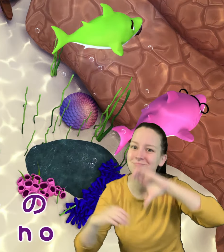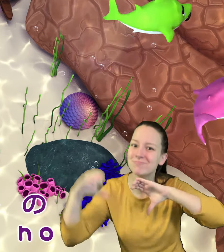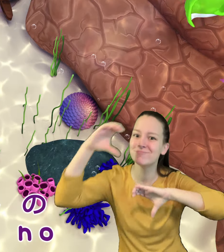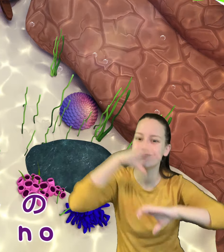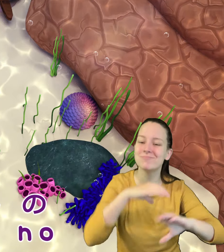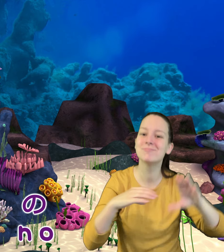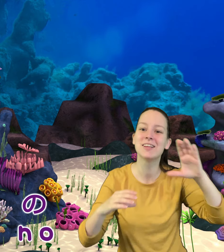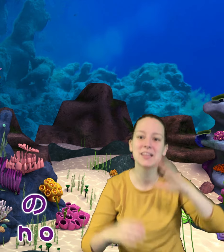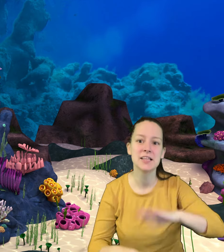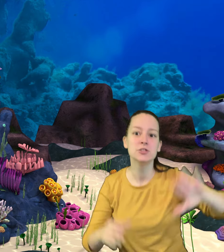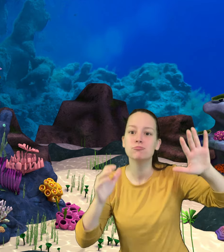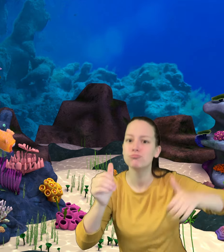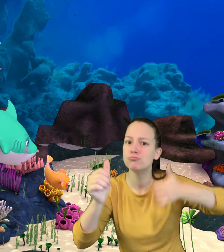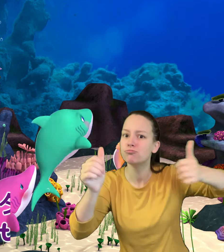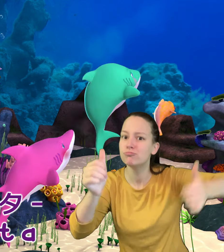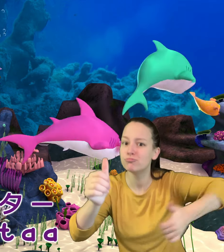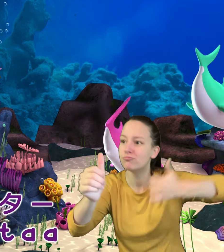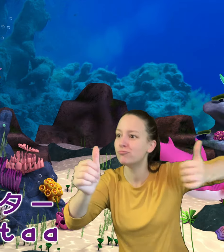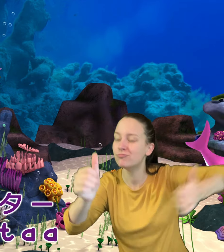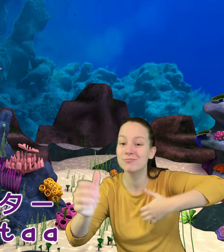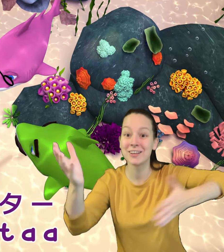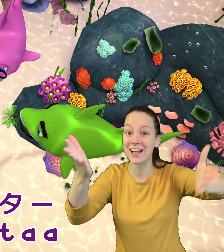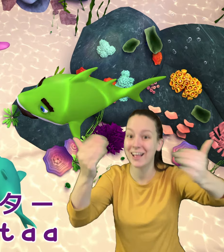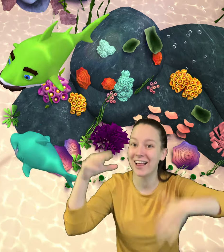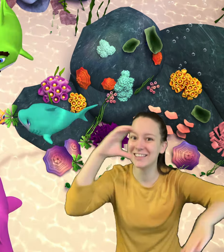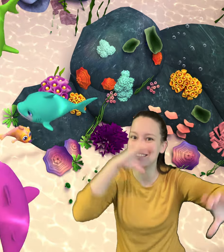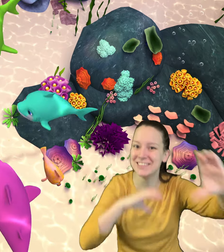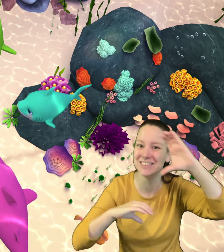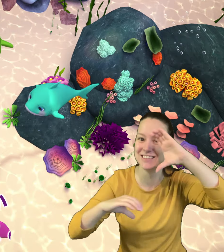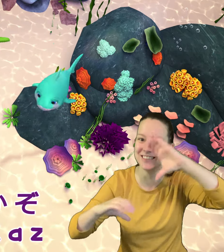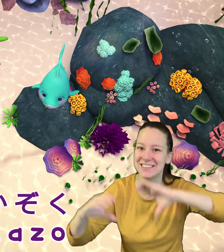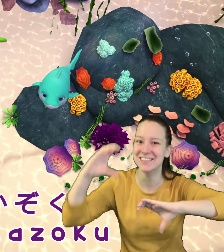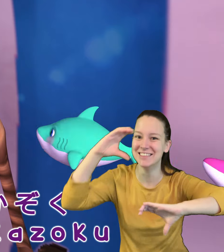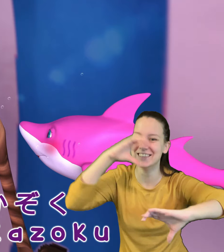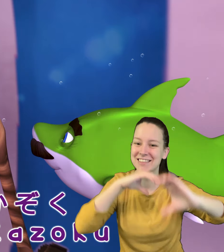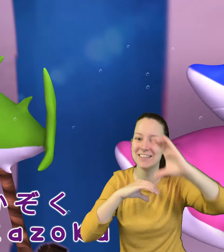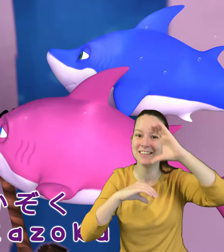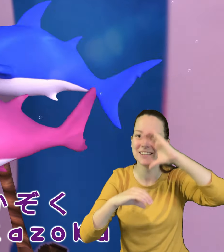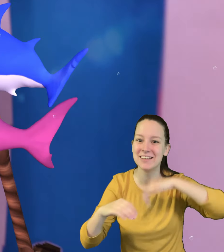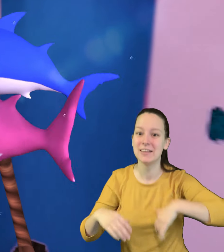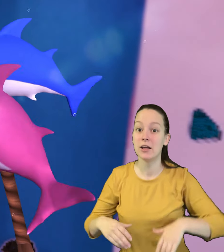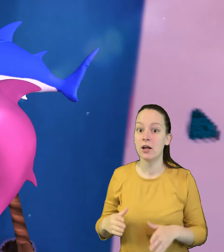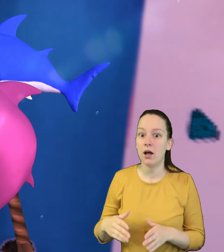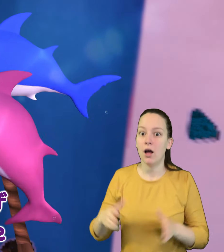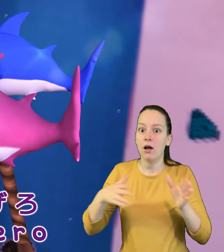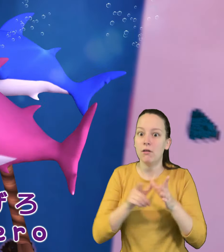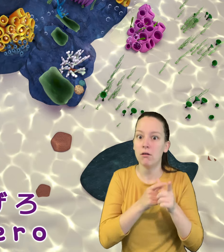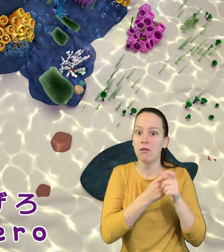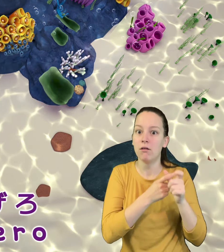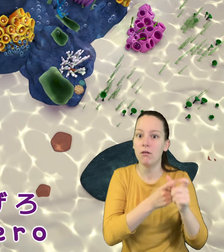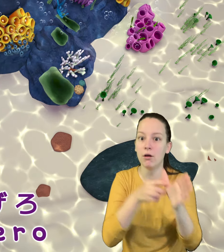海のハタため家族